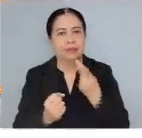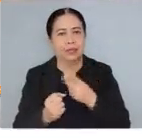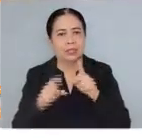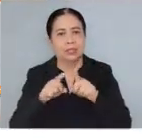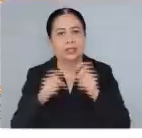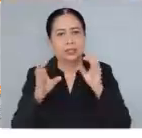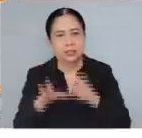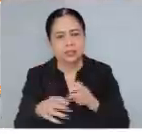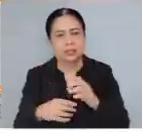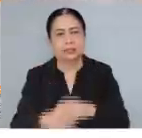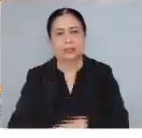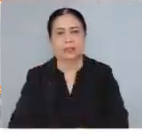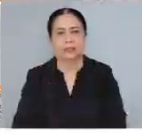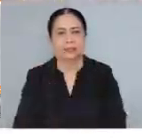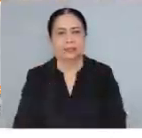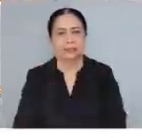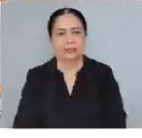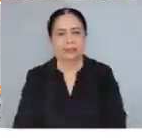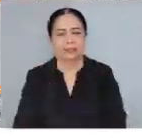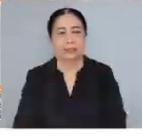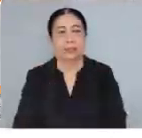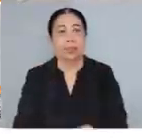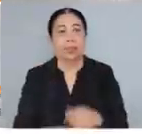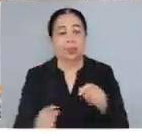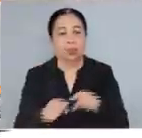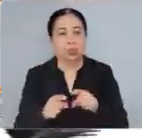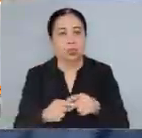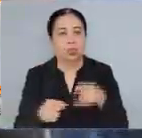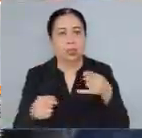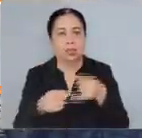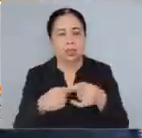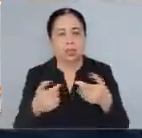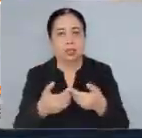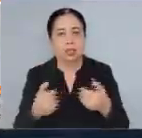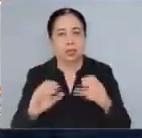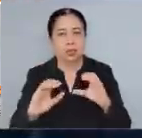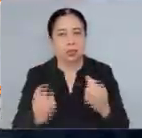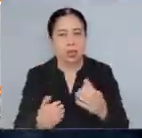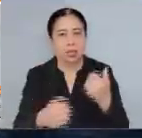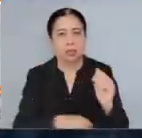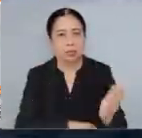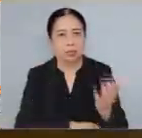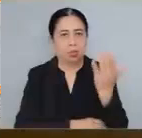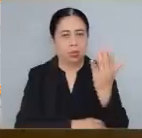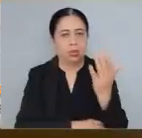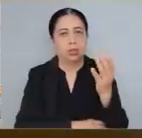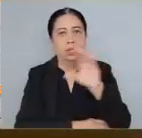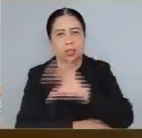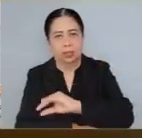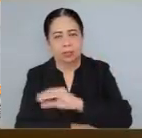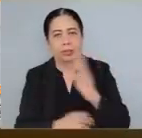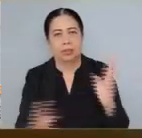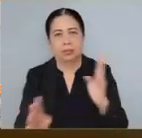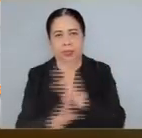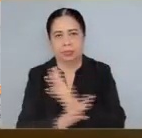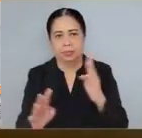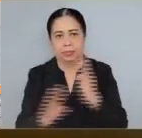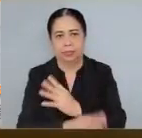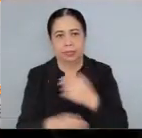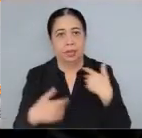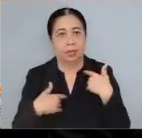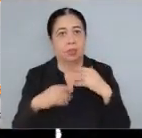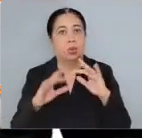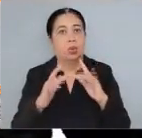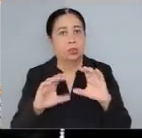yan. Bukod dyan, hinati na rin sa 2 mga klase. May pang-umaga at pang-gabi. Meron ding online class